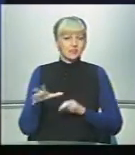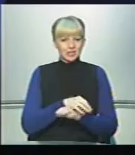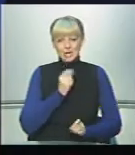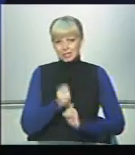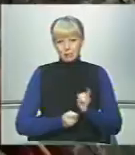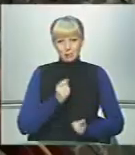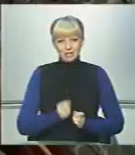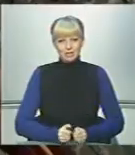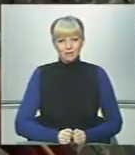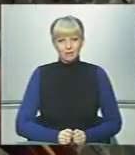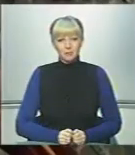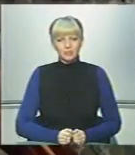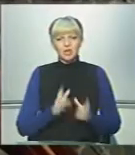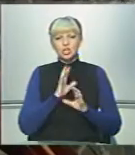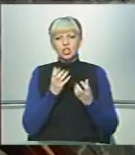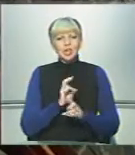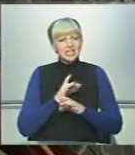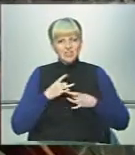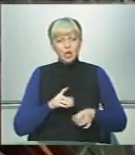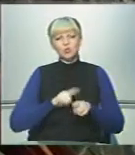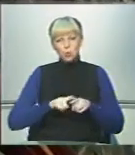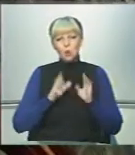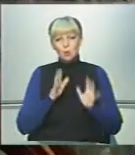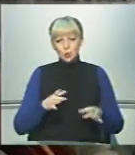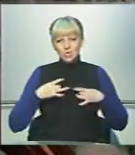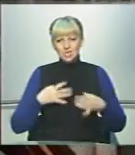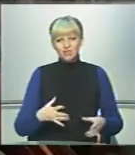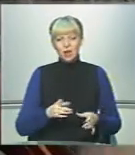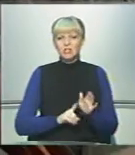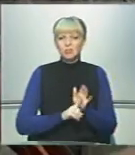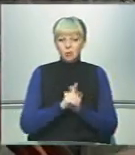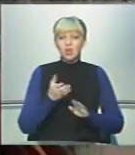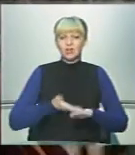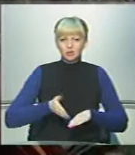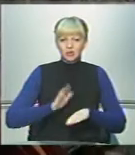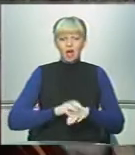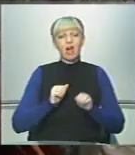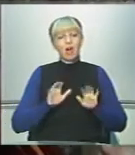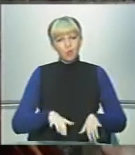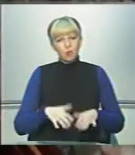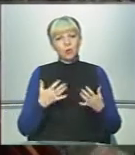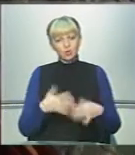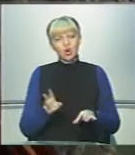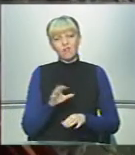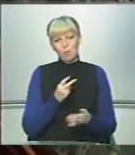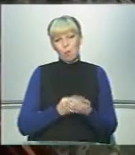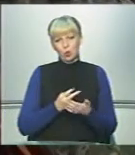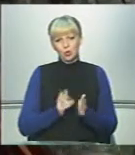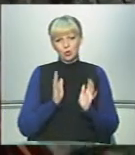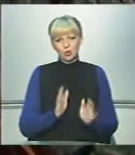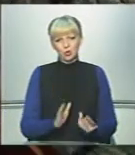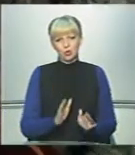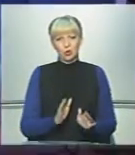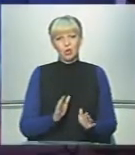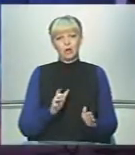зміниться. Ще не свято, але скоро буде свято. Спочатку тяжко, а потім вже все як положено буде.